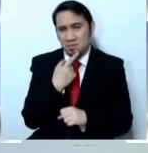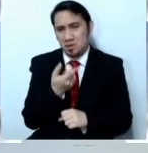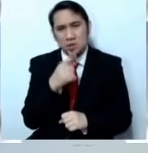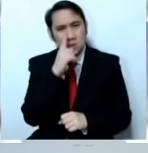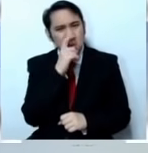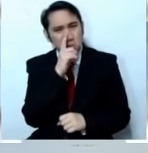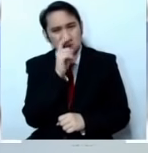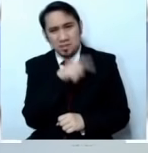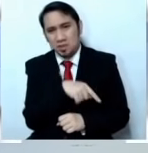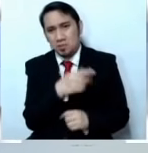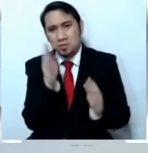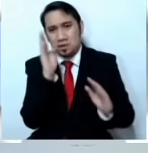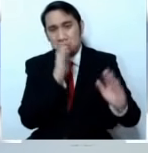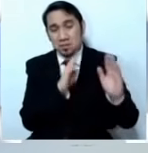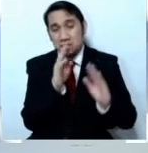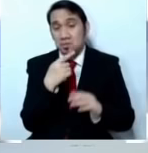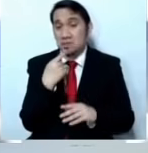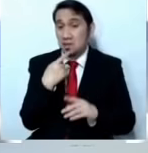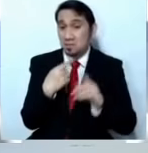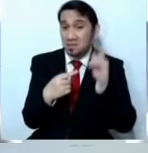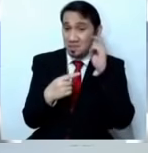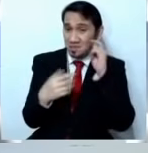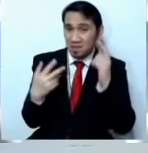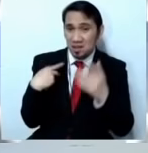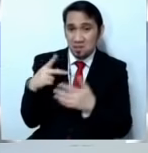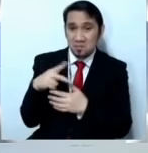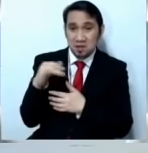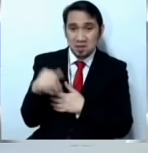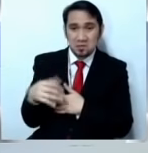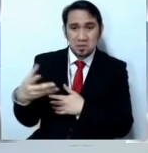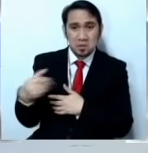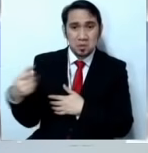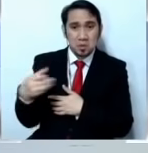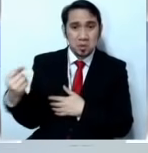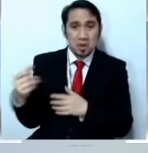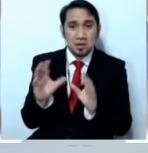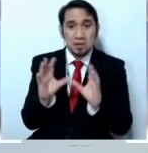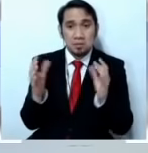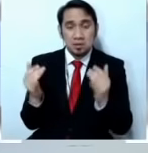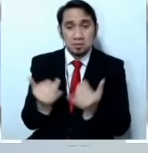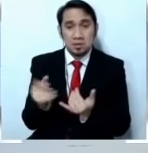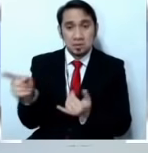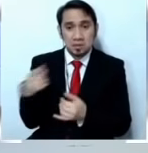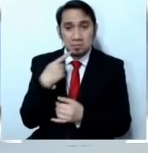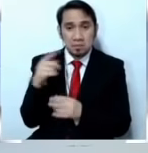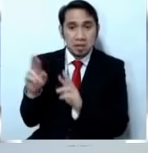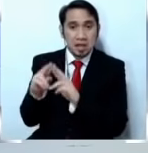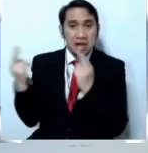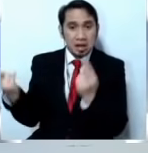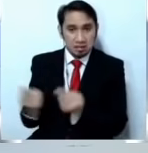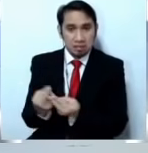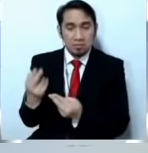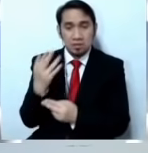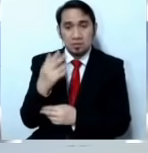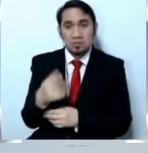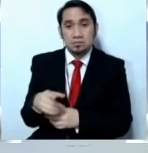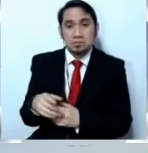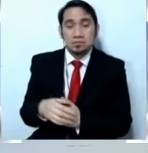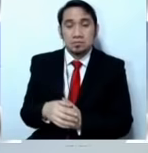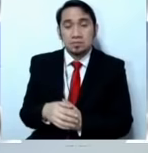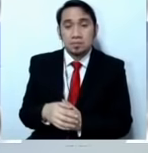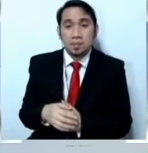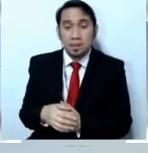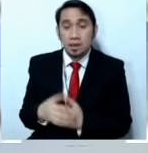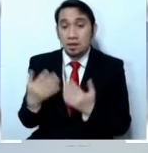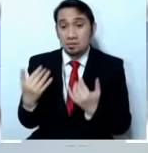mahigit 6 na bilyong piso na halaga ng proyekto ang nakuha ng mga kumpanya ng kaanak ni Go sa ilalim ng administrasyong Duterte at maging